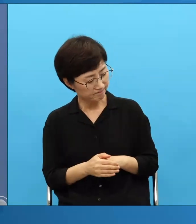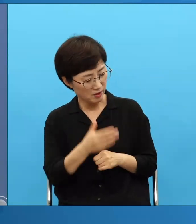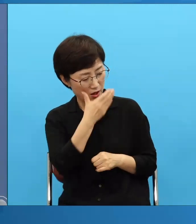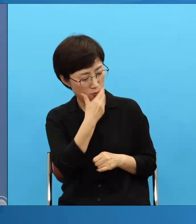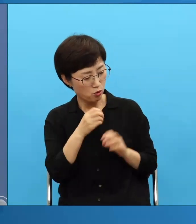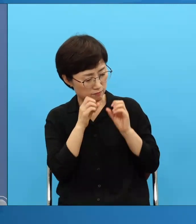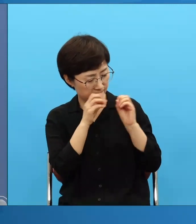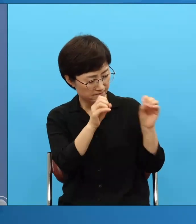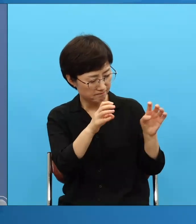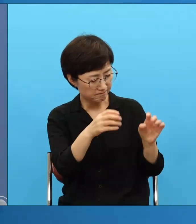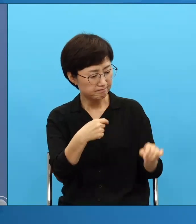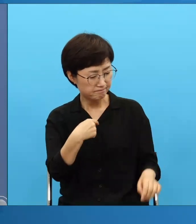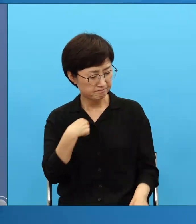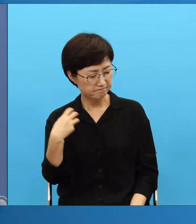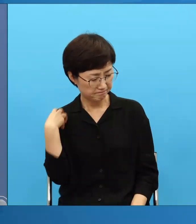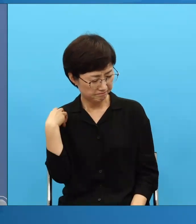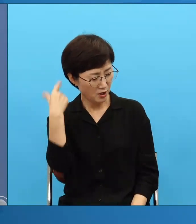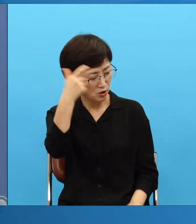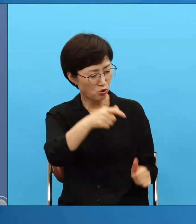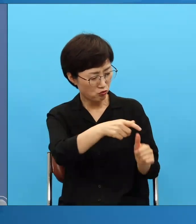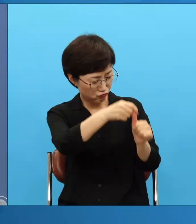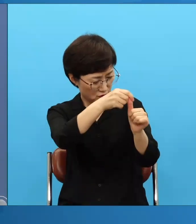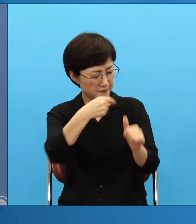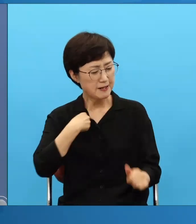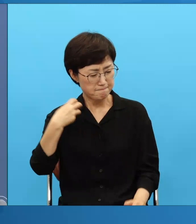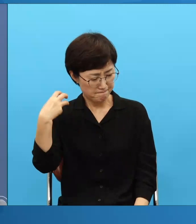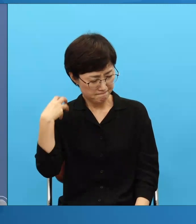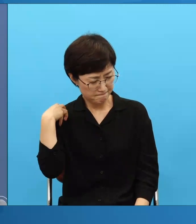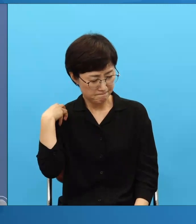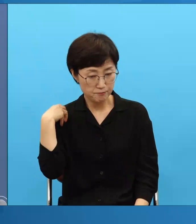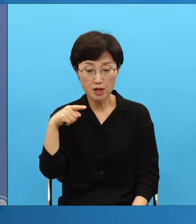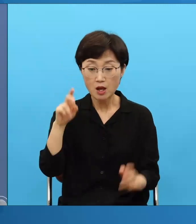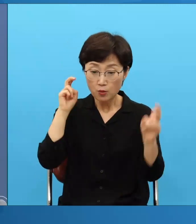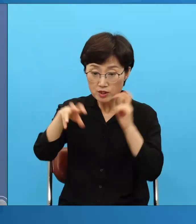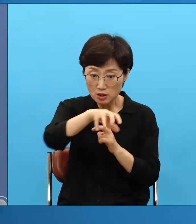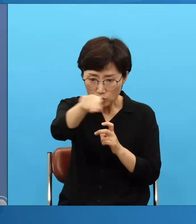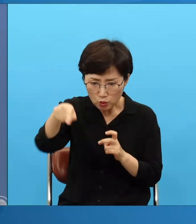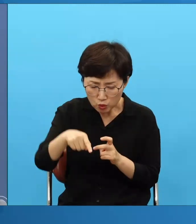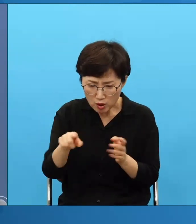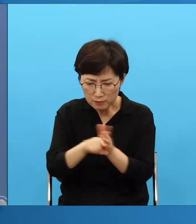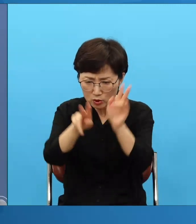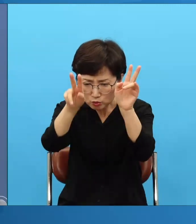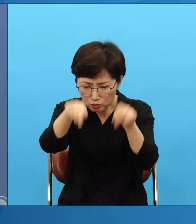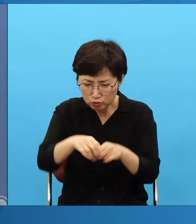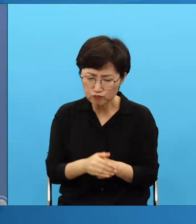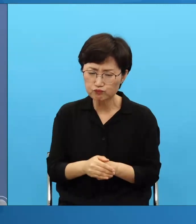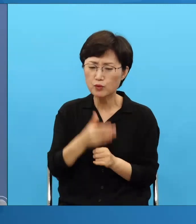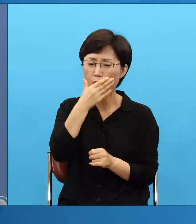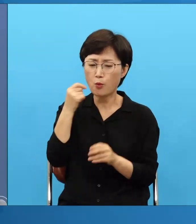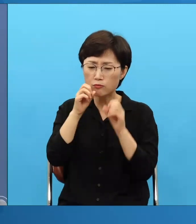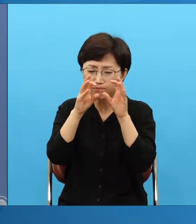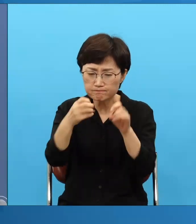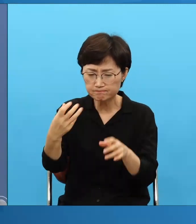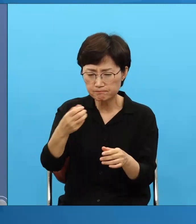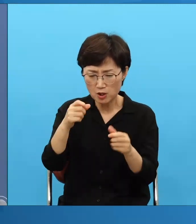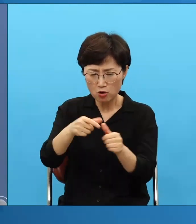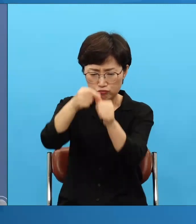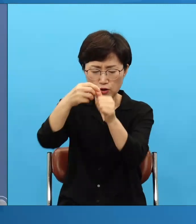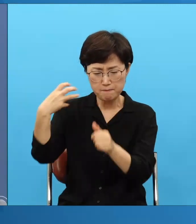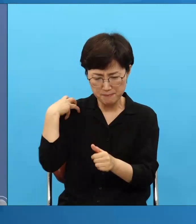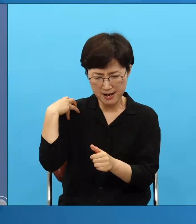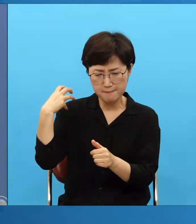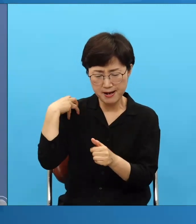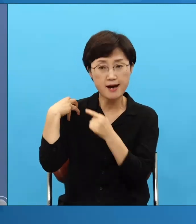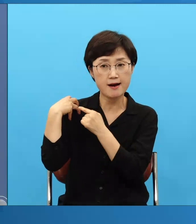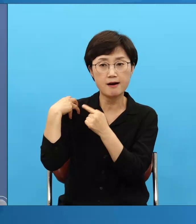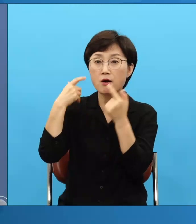He will 현장 overturn 직장을 my family 살릴 line, 것이다. and through me He will overturn and change my 거기다 증거가 내 businesses. 인데 있어야 돼요. Now you need to have that assurance inside of you, that